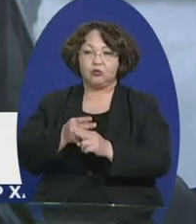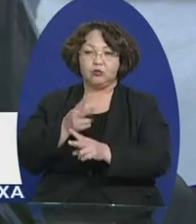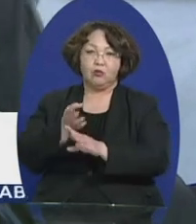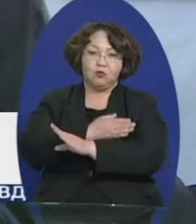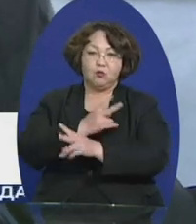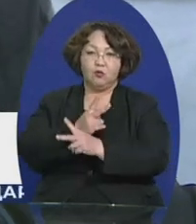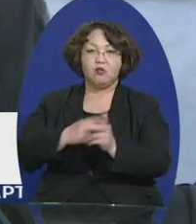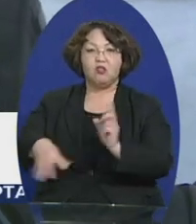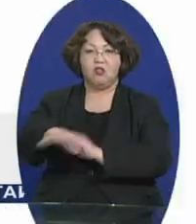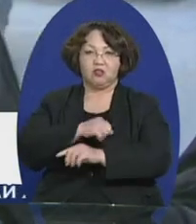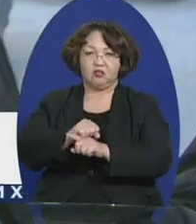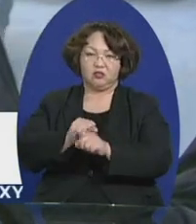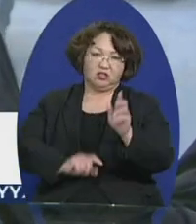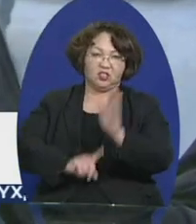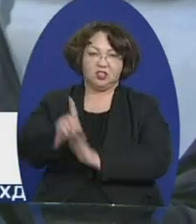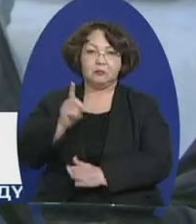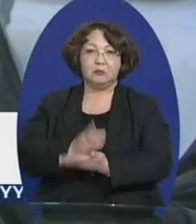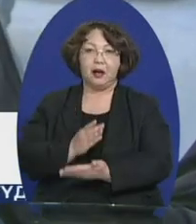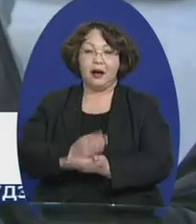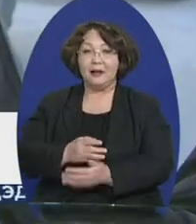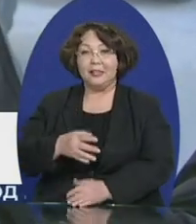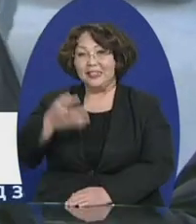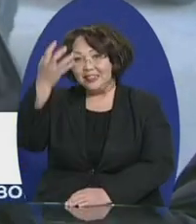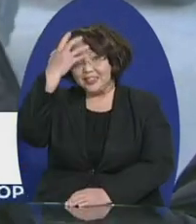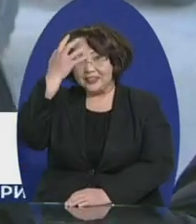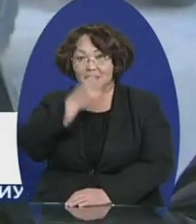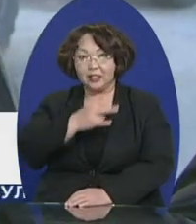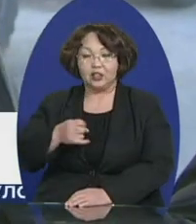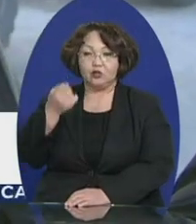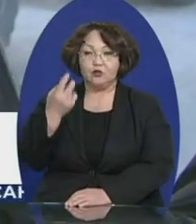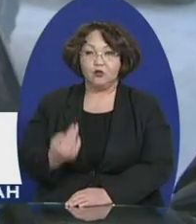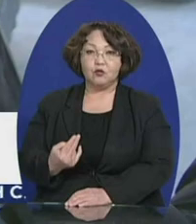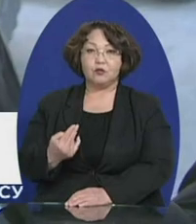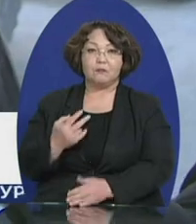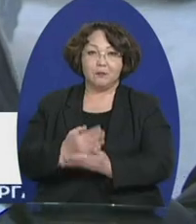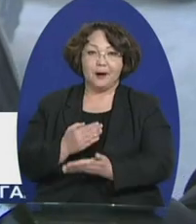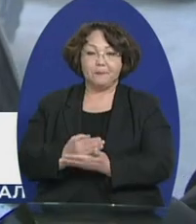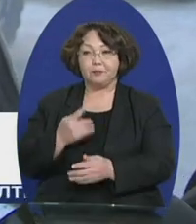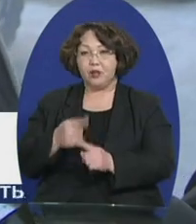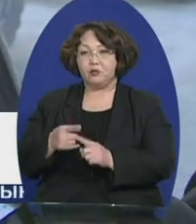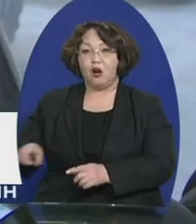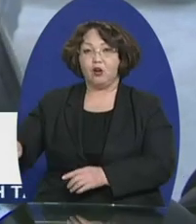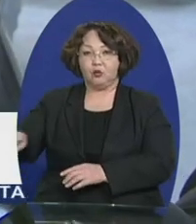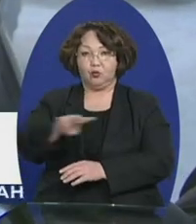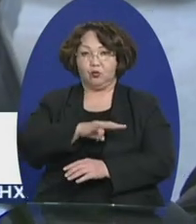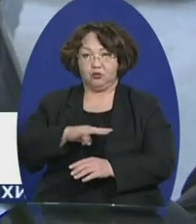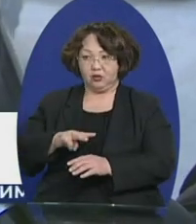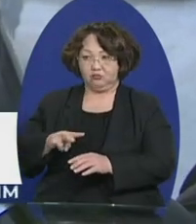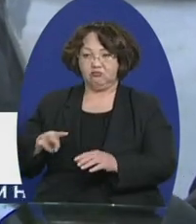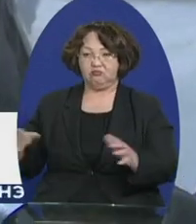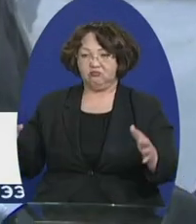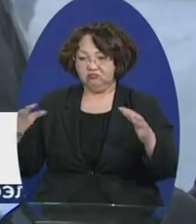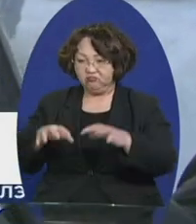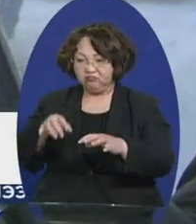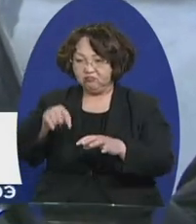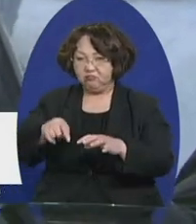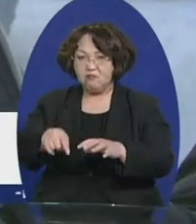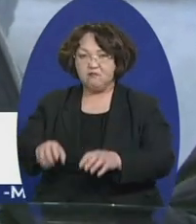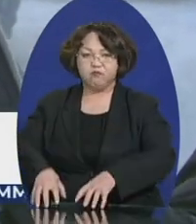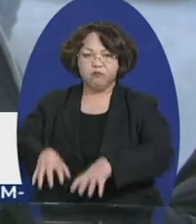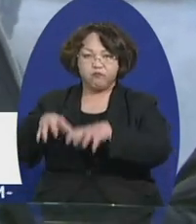бүрдсэн гэж ойлгож болно. Засгийн газрын нөөц байгаа, за мөн орон нутгийн дундын бүсийн нөөцт байгаа бүх одоо